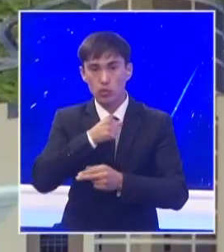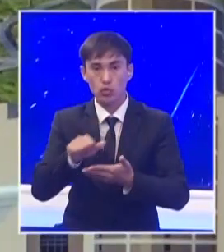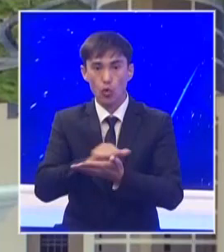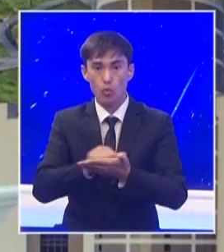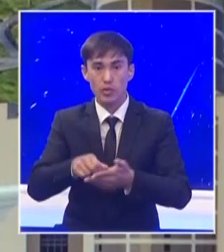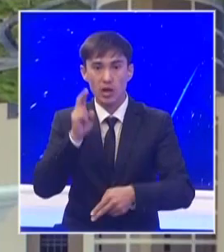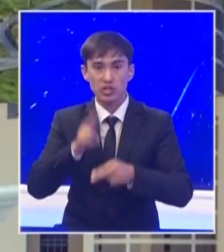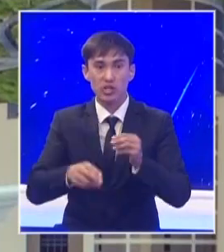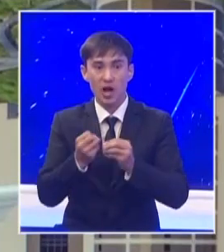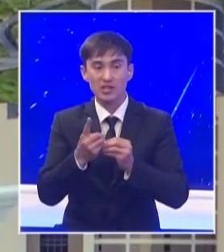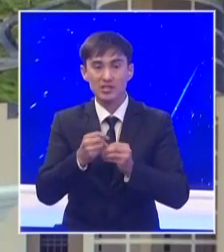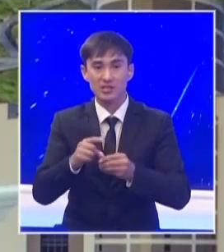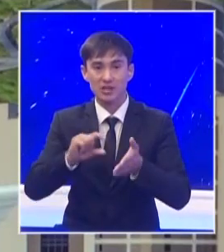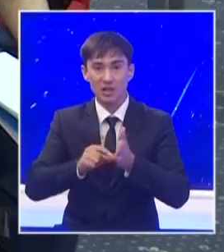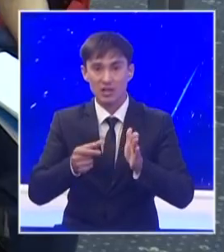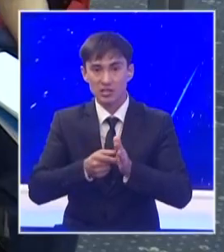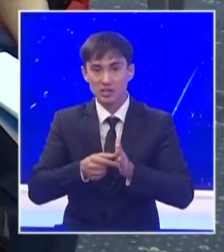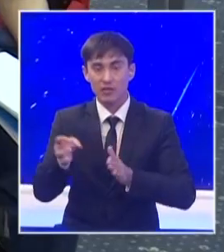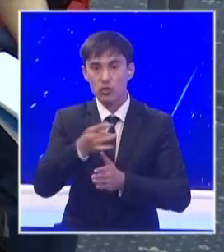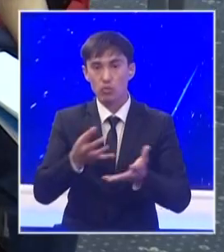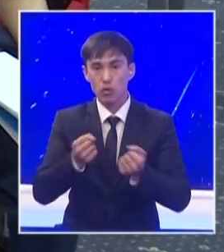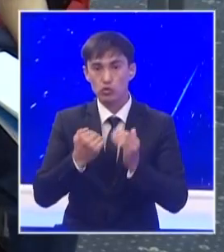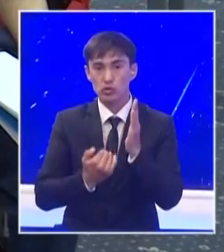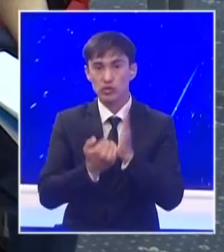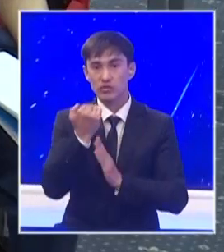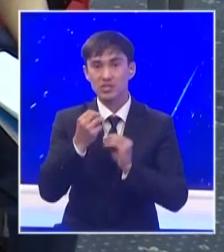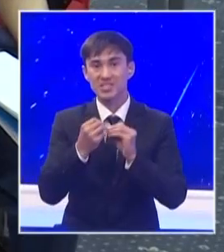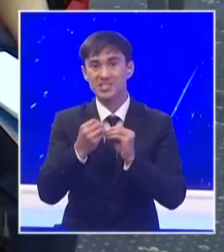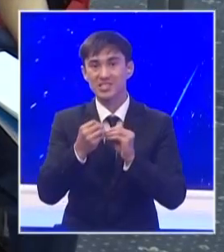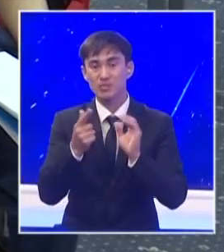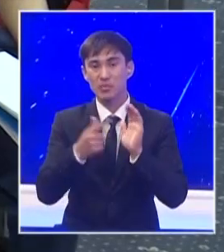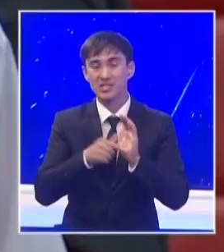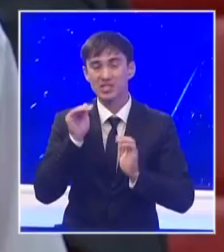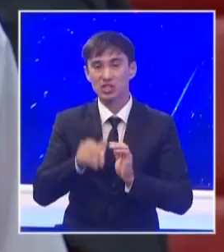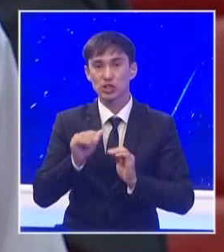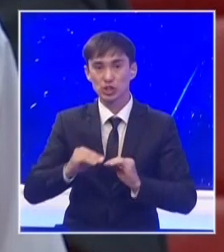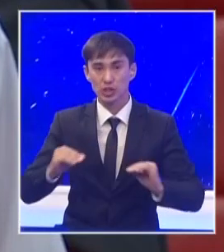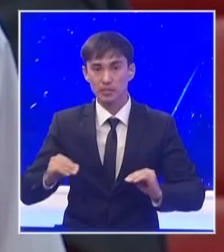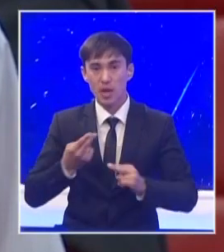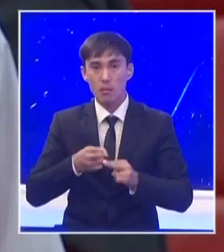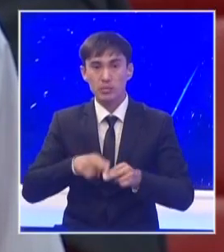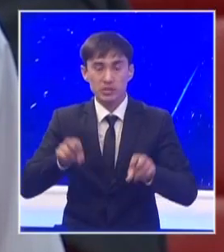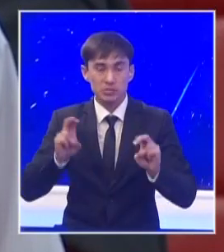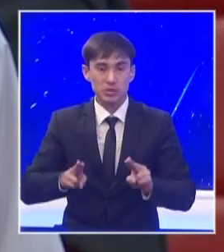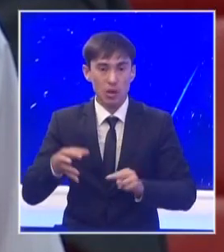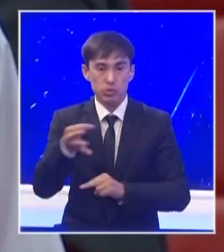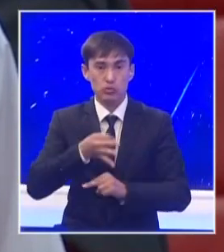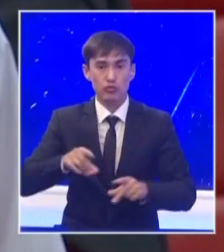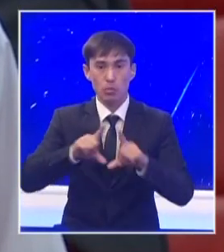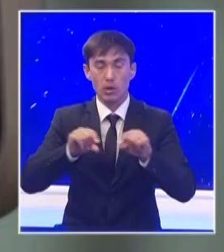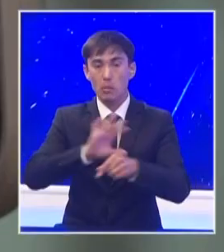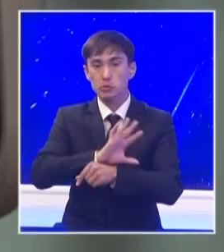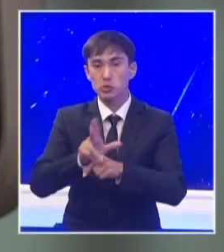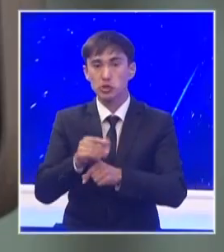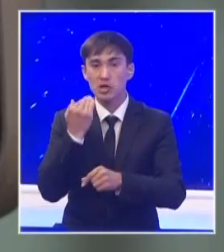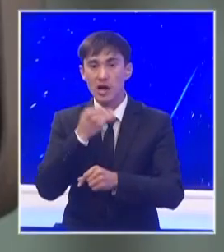об окончании 11 классов в регионах получат свыше 17 тысяч учеников. По словам специалистов областного департамента по